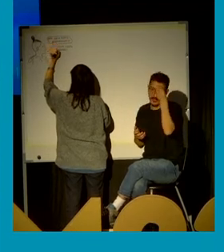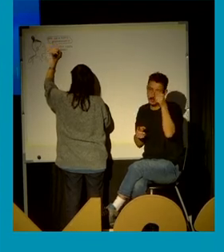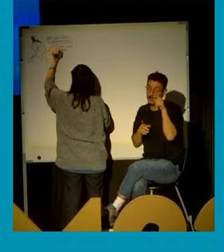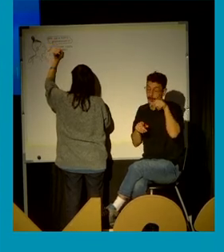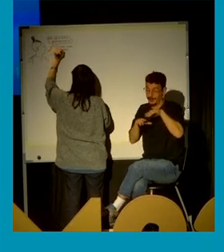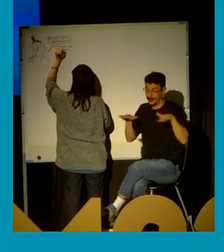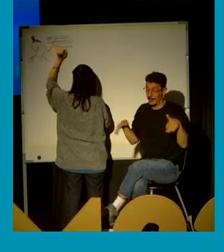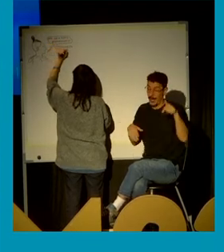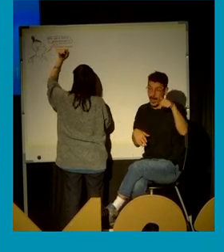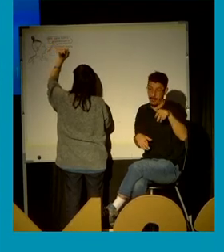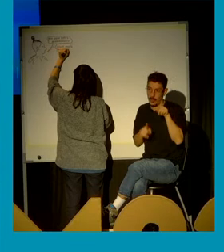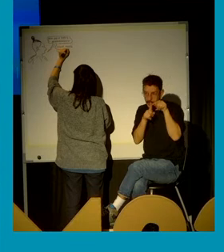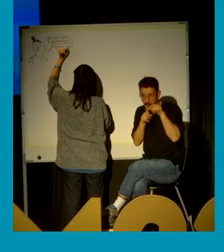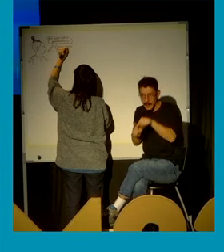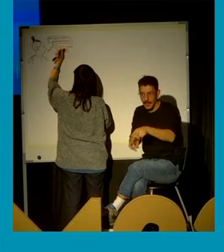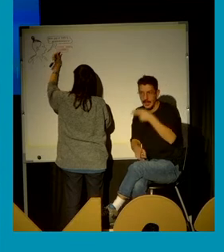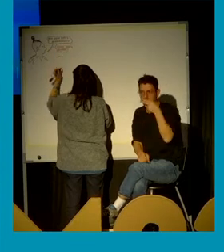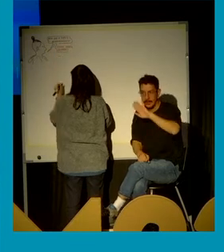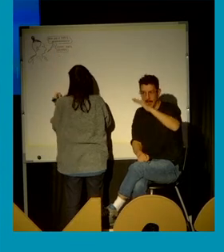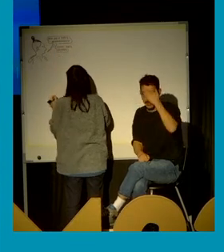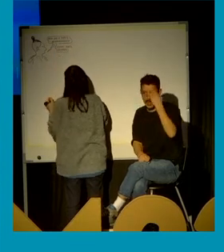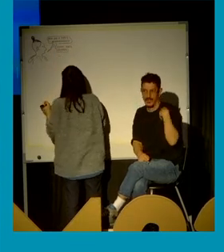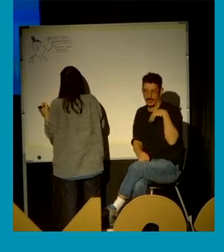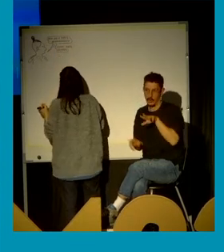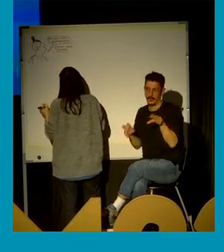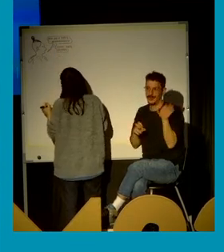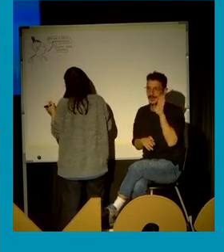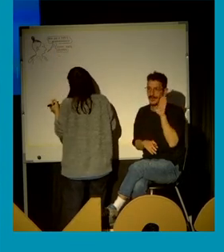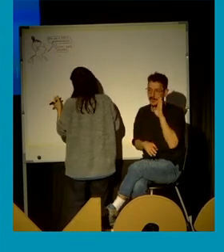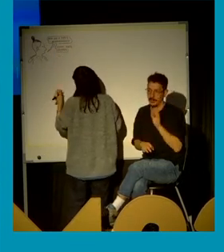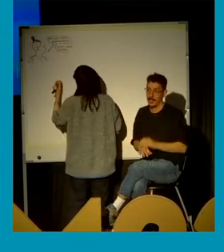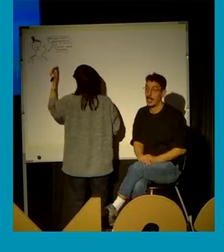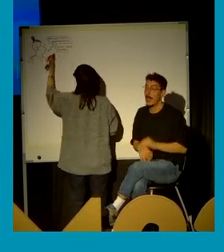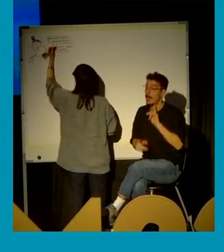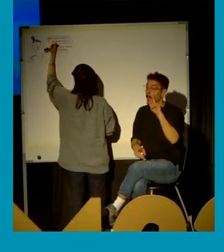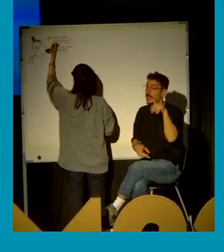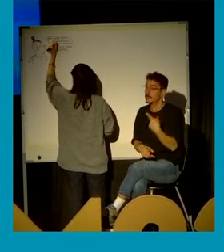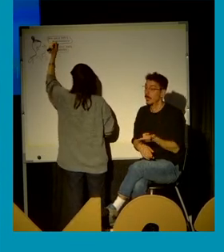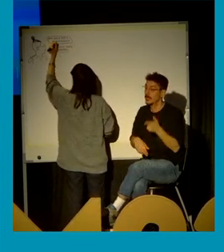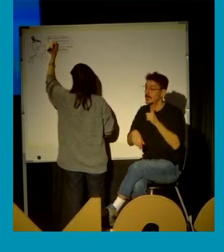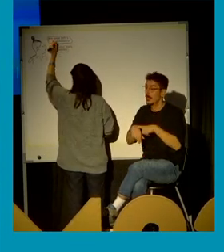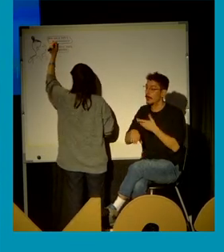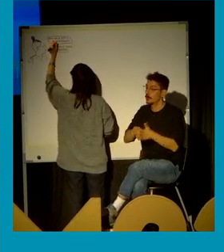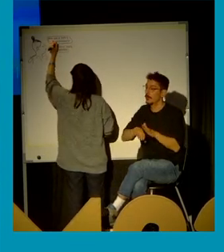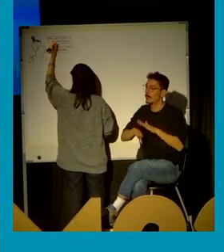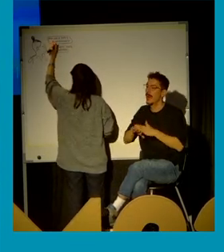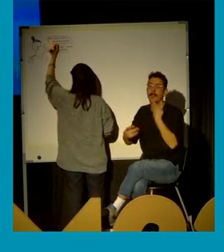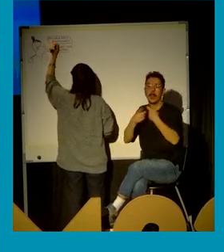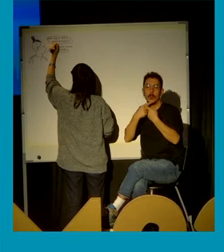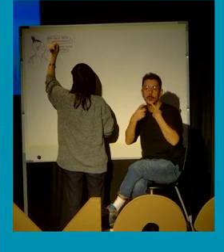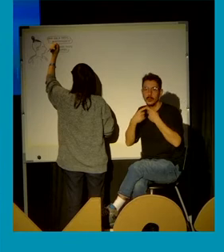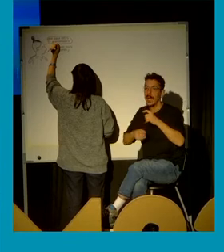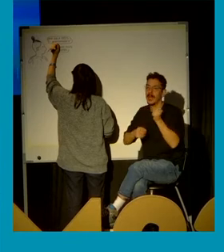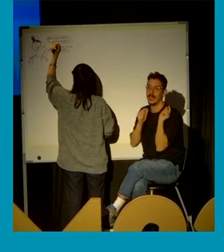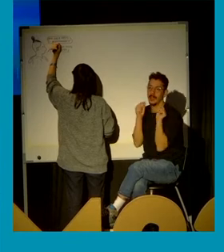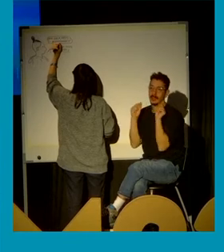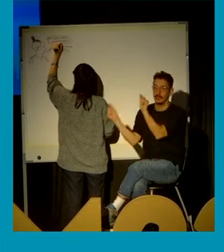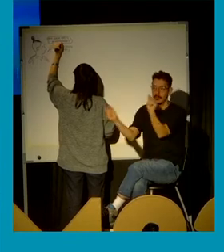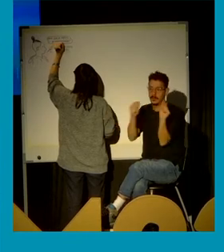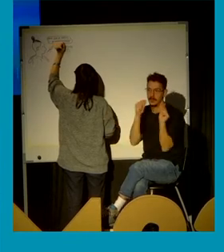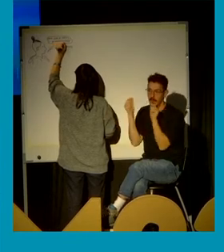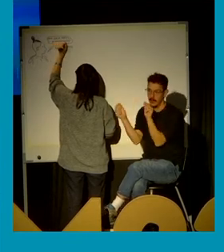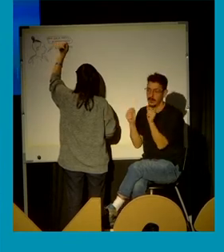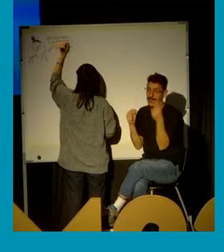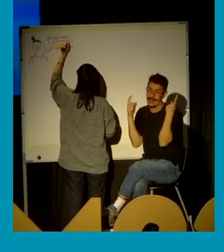Anem a parlar d'alguns d'aquests temes, després tindrem temps per fer preguntes, per fer debat i per construir